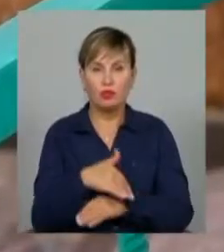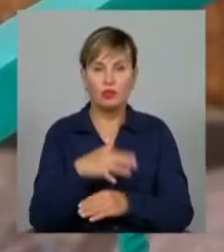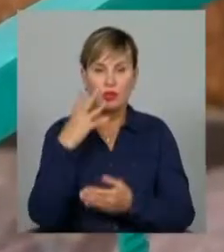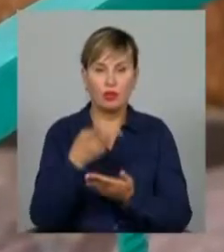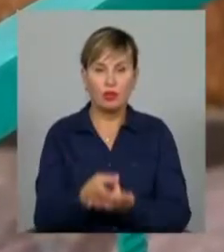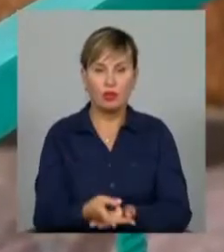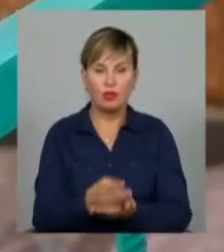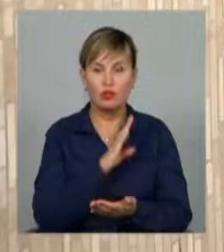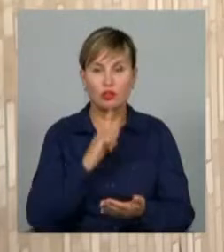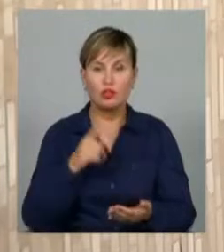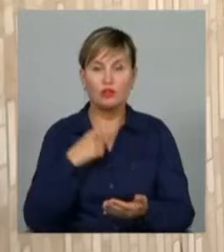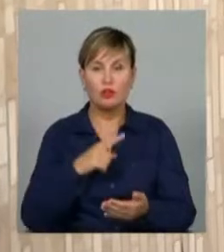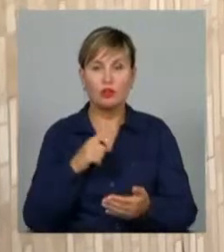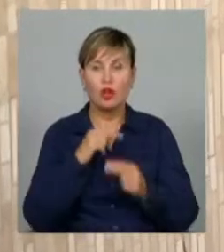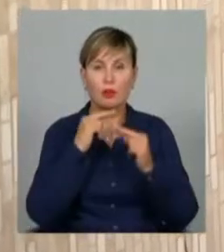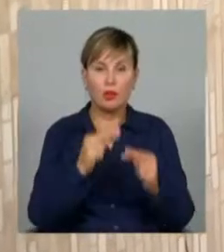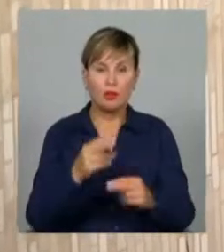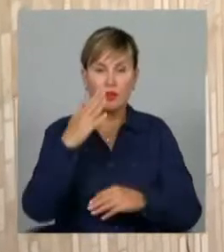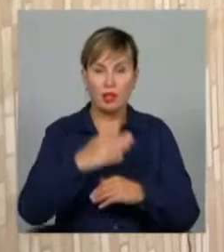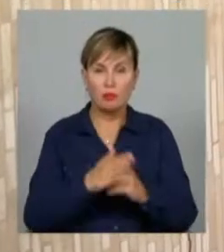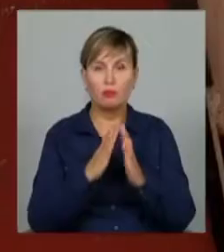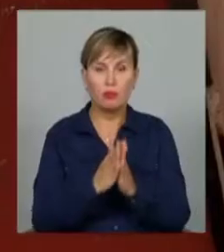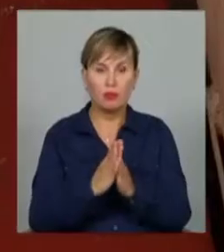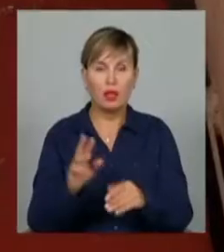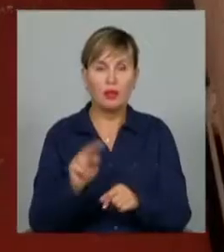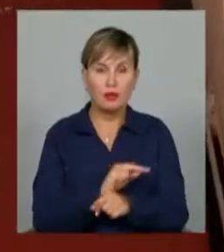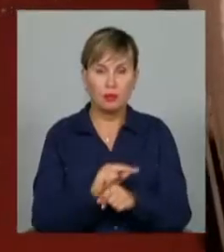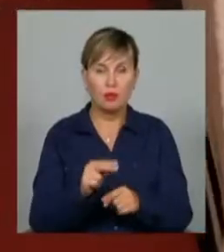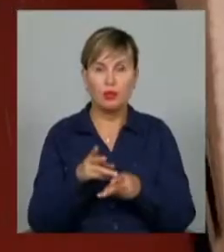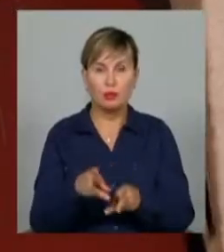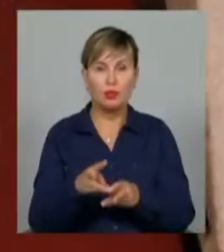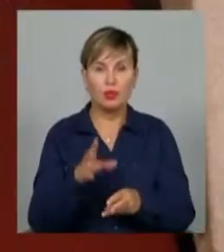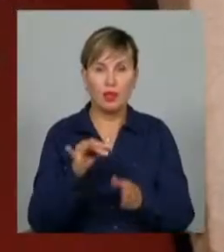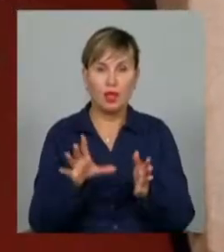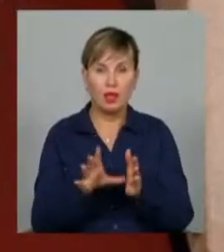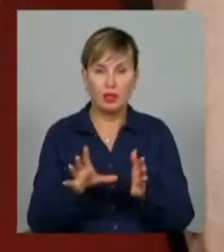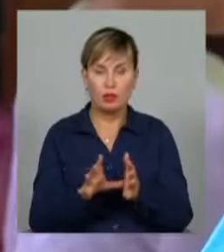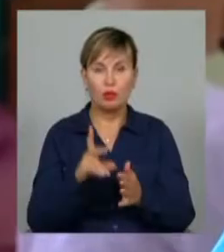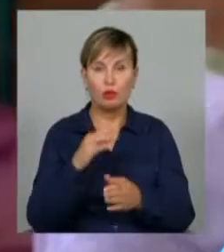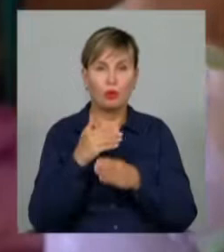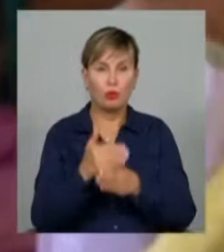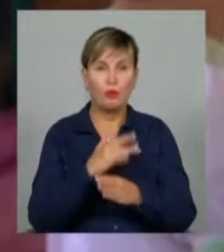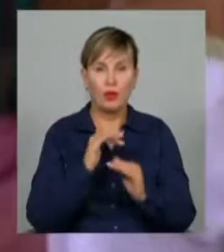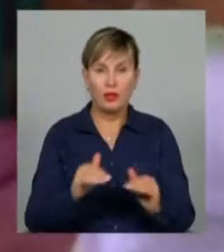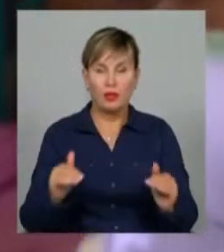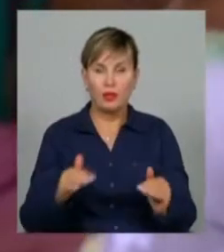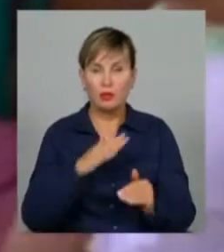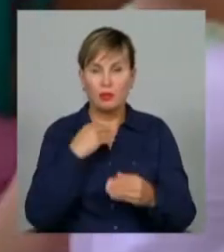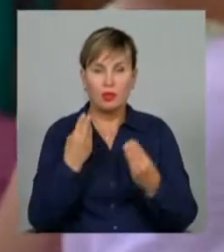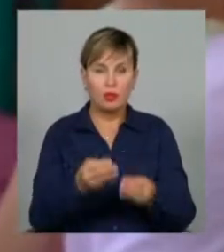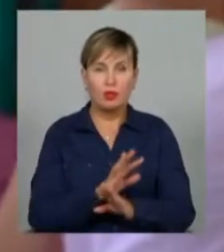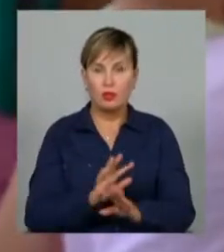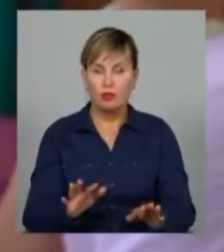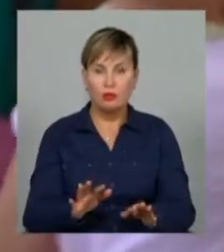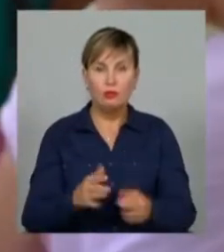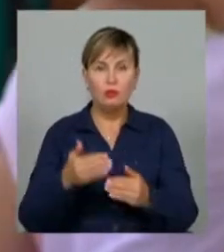во дворе. Женщина говорит, что обращалась в акимат с просьбой отремонтировать печку и электричество. Но помощи многодетная мать так и не